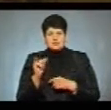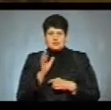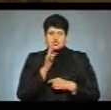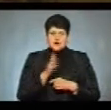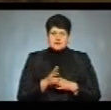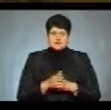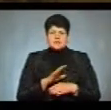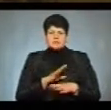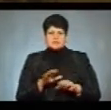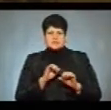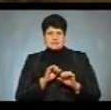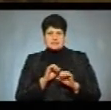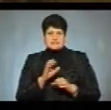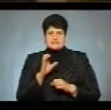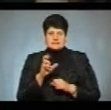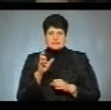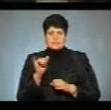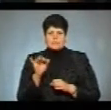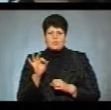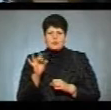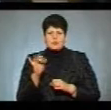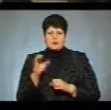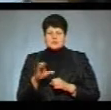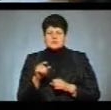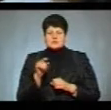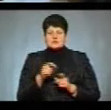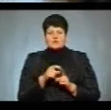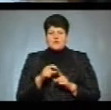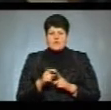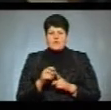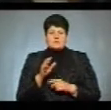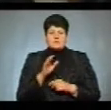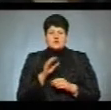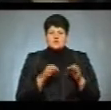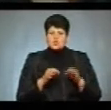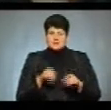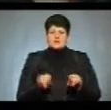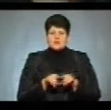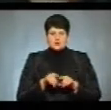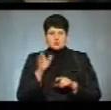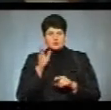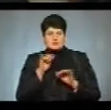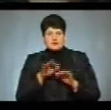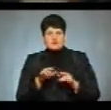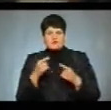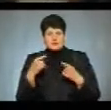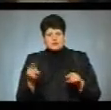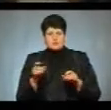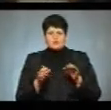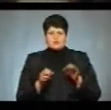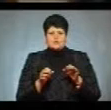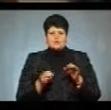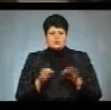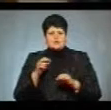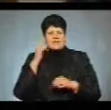і захисника Петра Лукача Станіслава Бориса. За словами судді Любомира Базана, він також слухає справу в одному із суддів